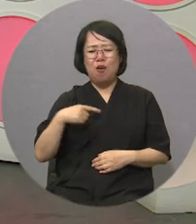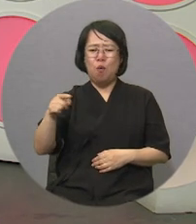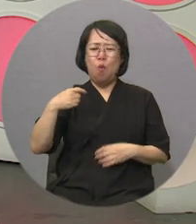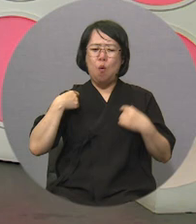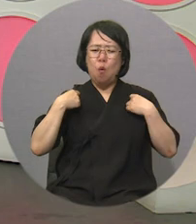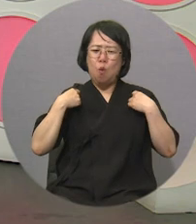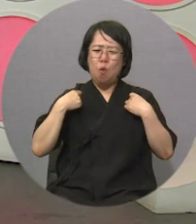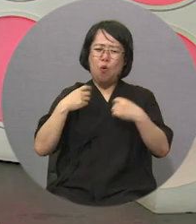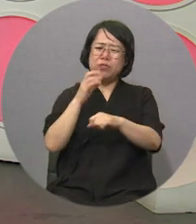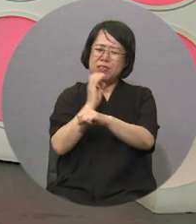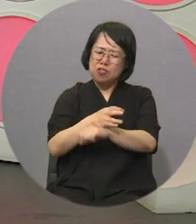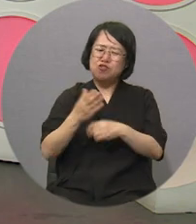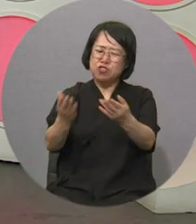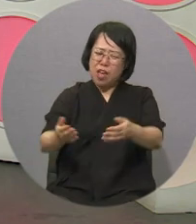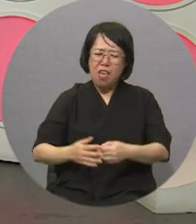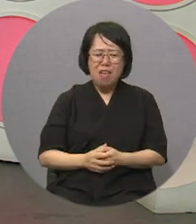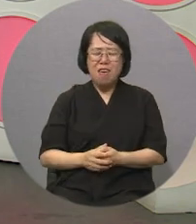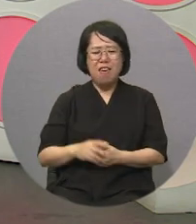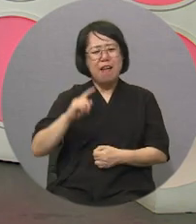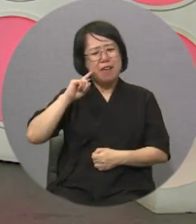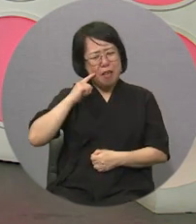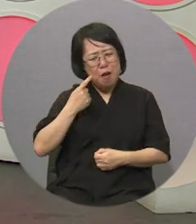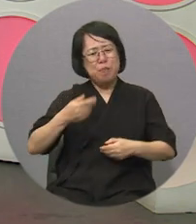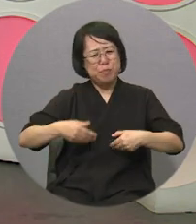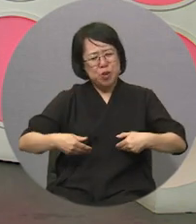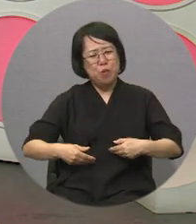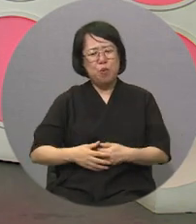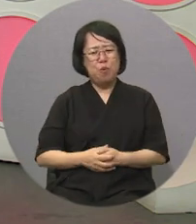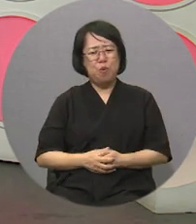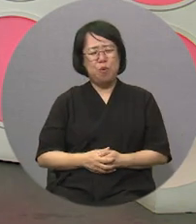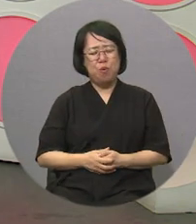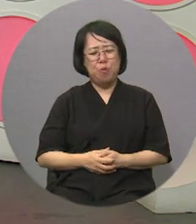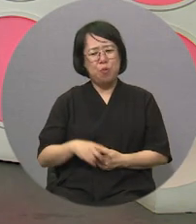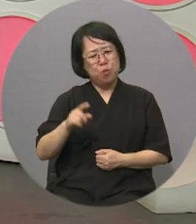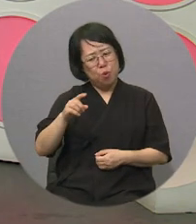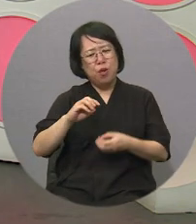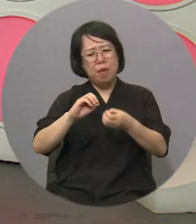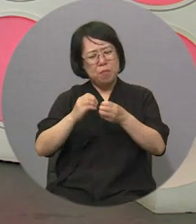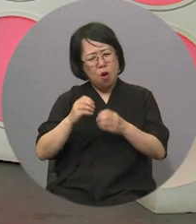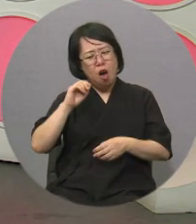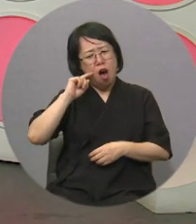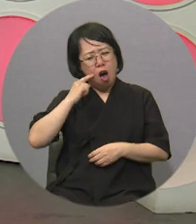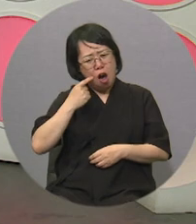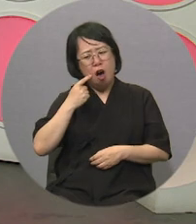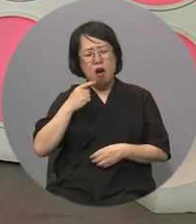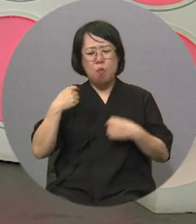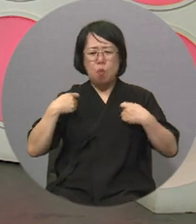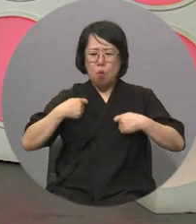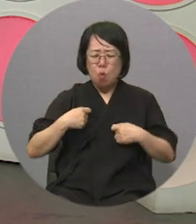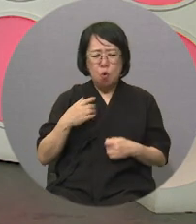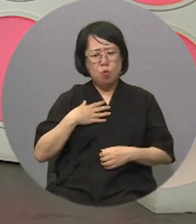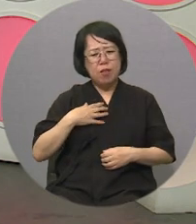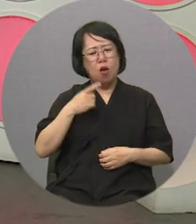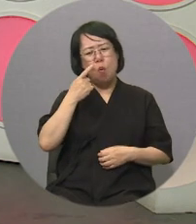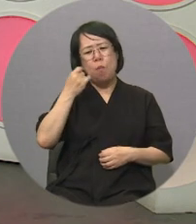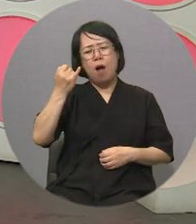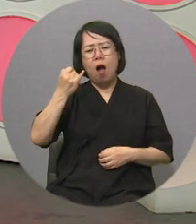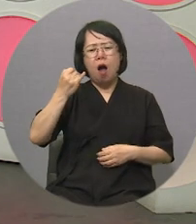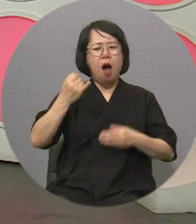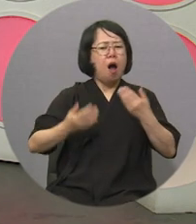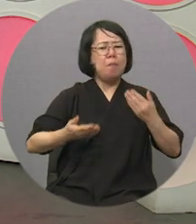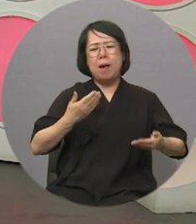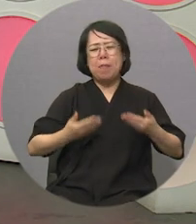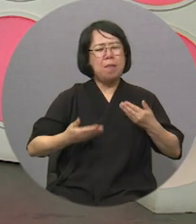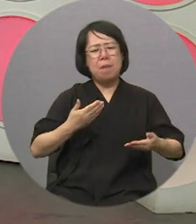야 임신에도 예쁘게 예쁘게 하고 다녀야 된다니까 엄마는 너 키울 때 먹고 살기 바빠서